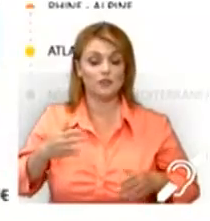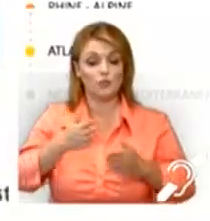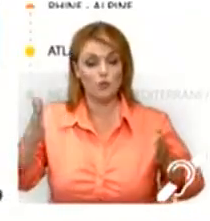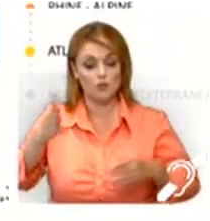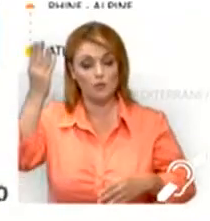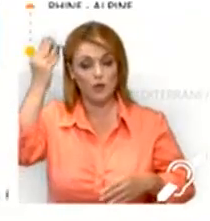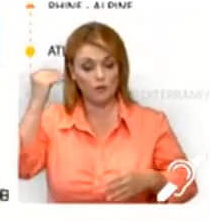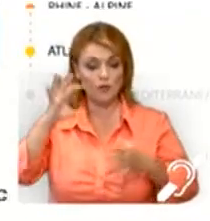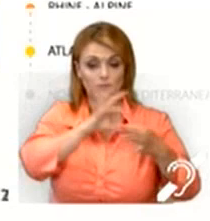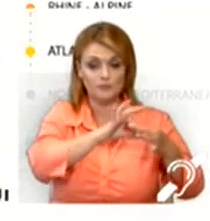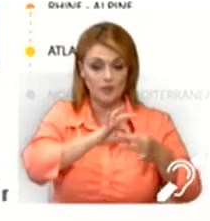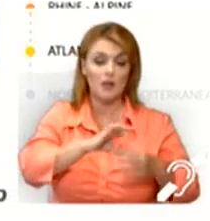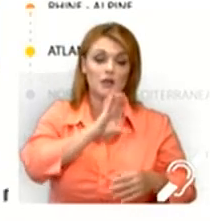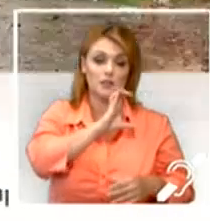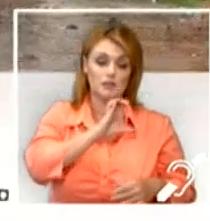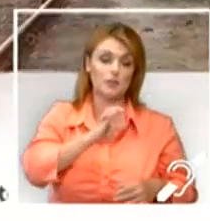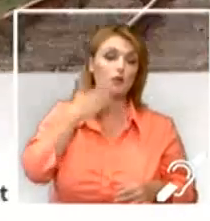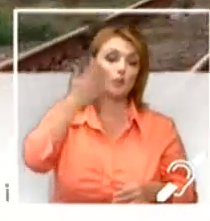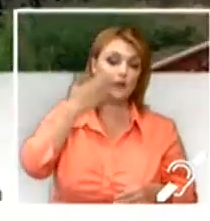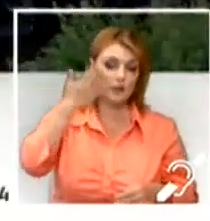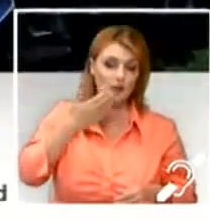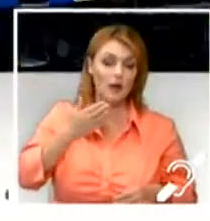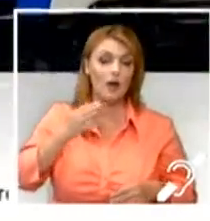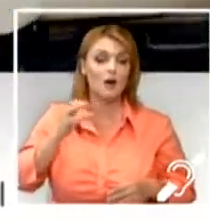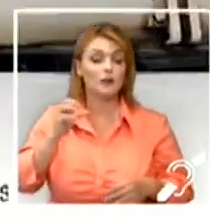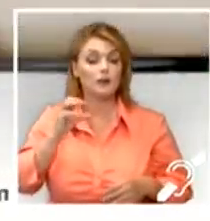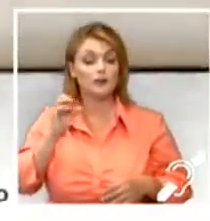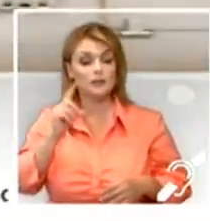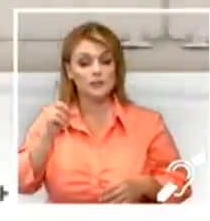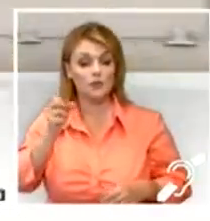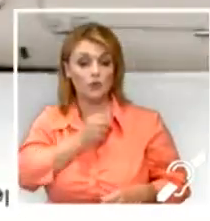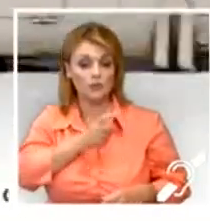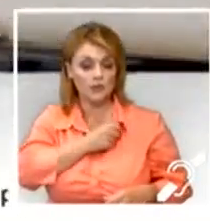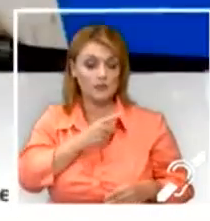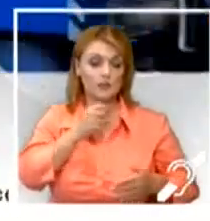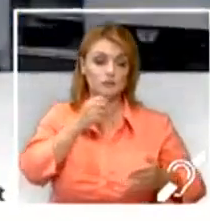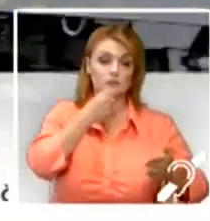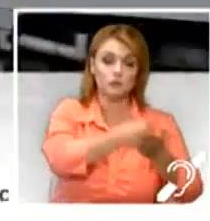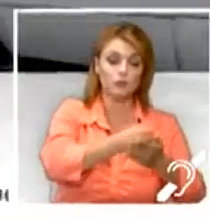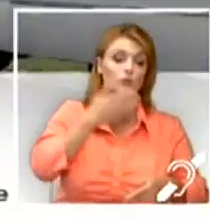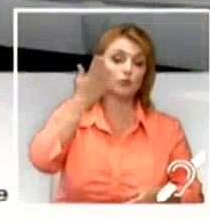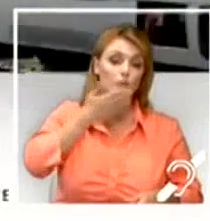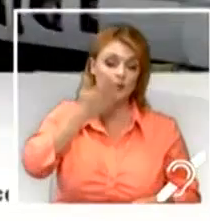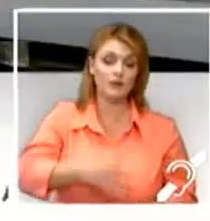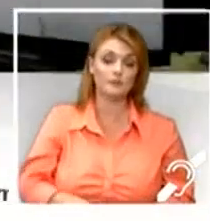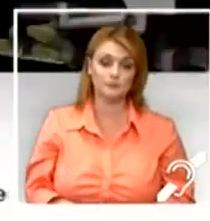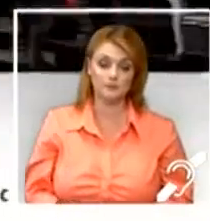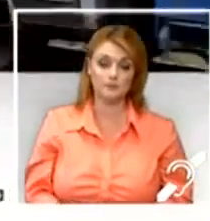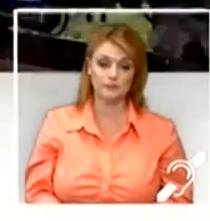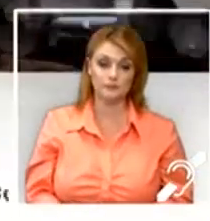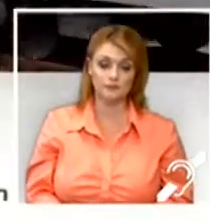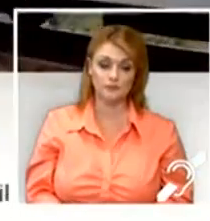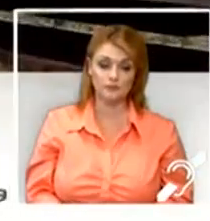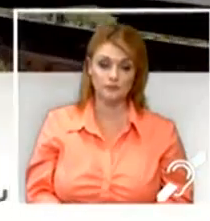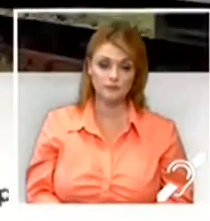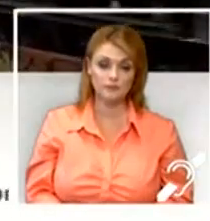spre Chișinău și mai departe spre Odessa. Potrivit executivului european, pe fondul războiului ruso-ucrainean, îmbunătățirea legăturilor rutiere și feroviare